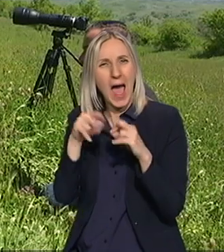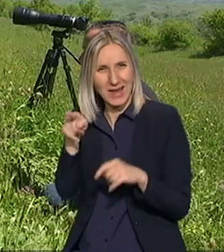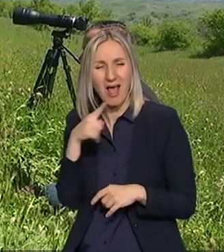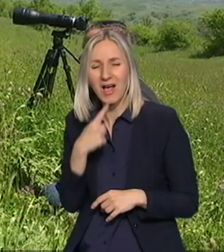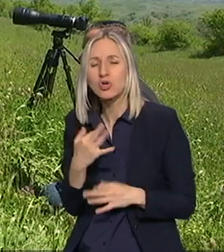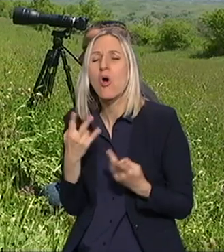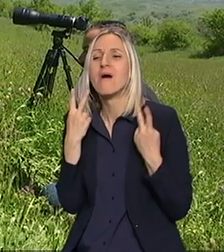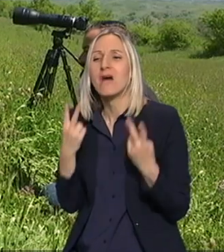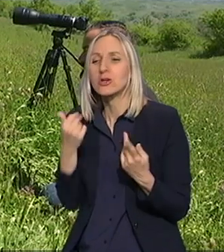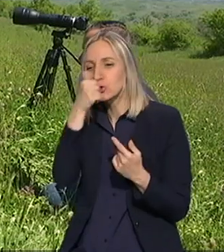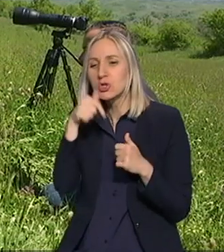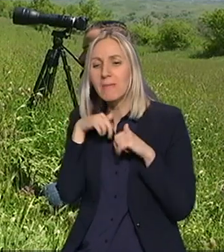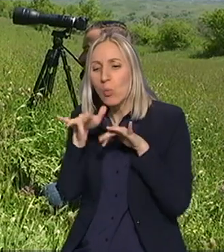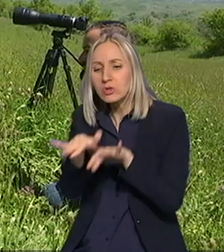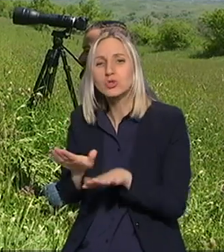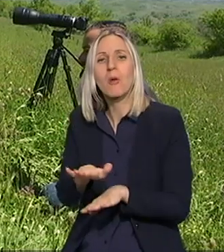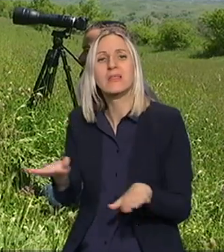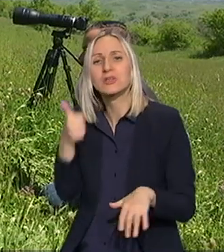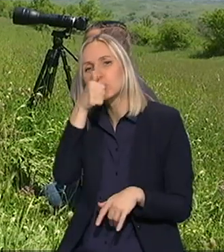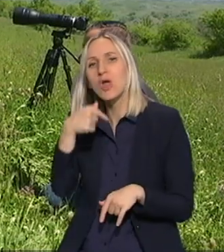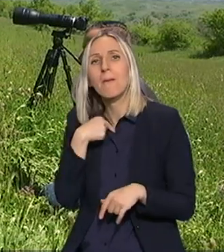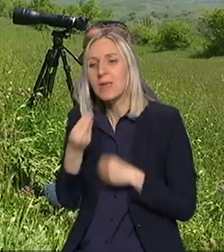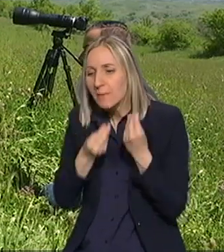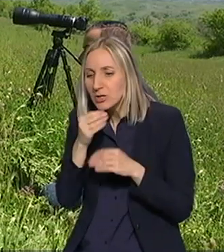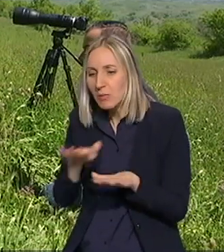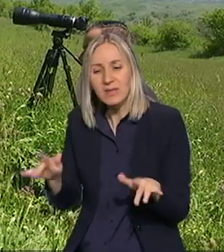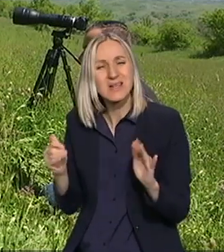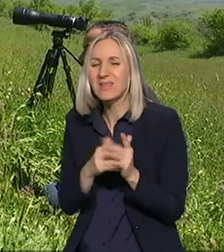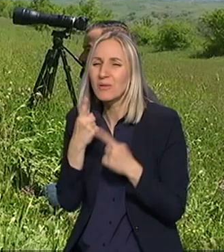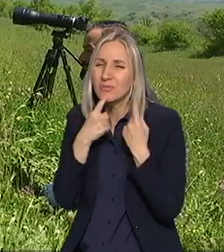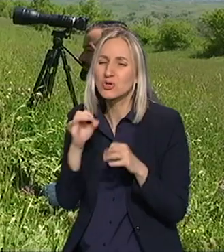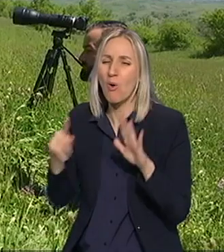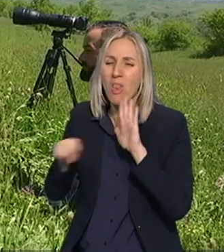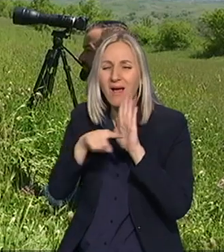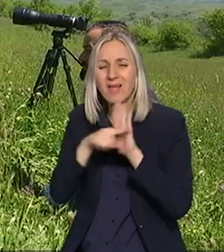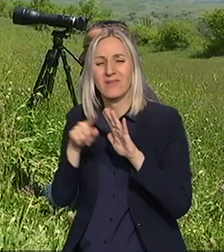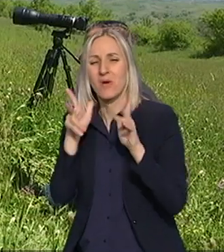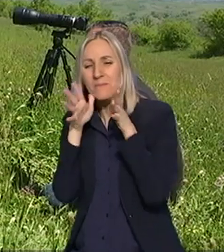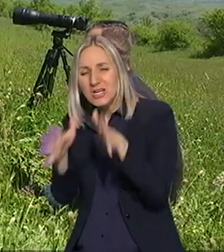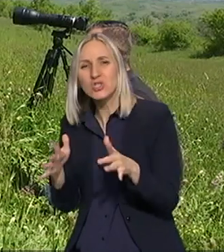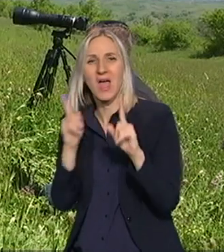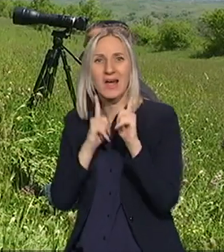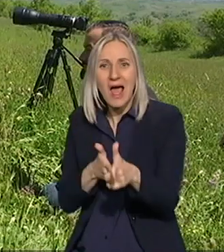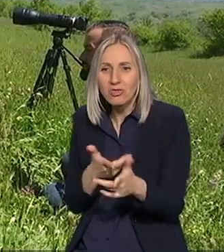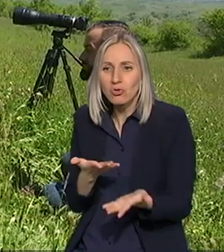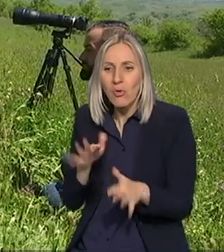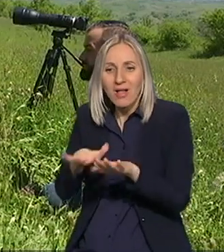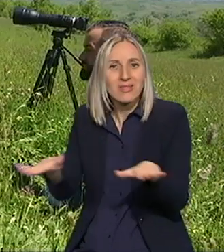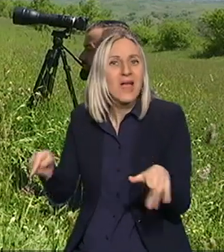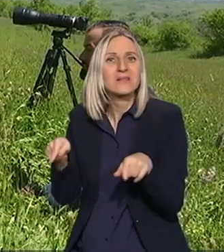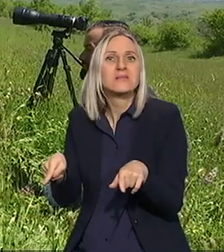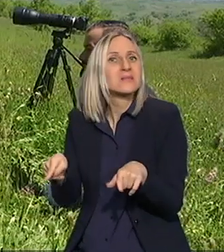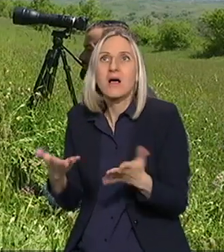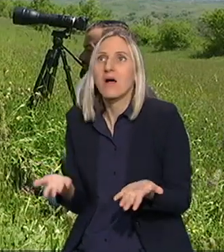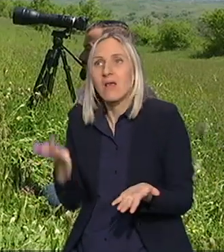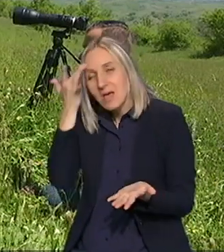mi im, njima pričamo. Ne treba da se priča mnogo o ratu, o mržnji, ono, jer oni onda nemaju gde